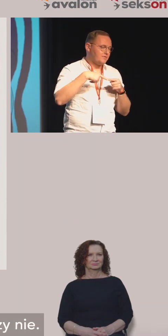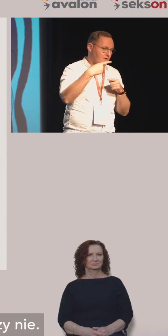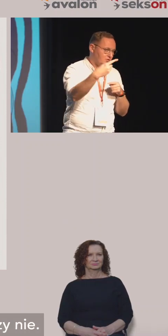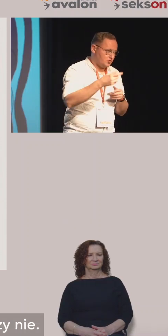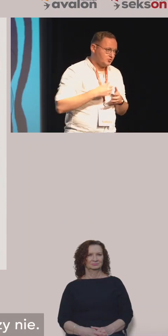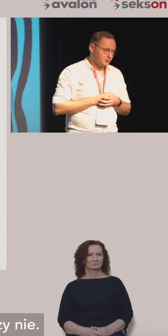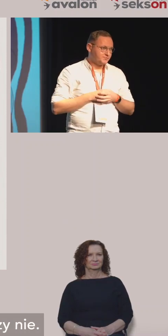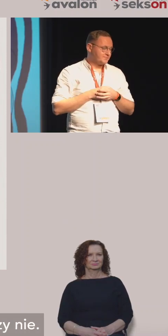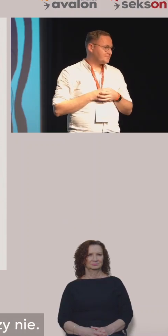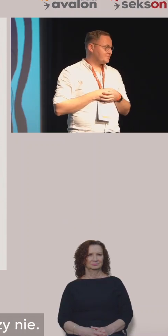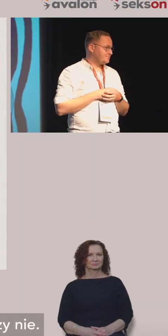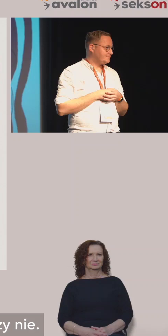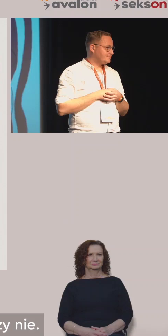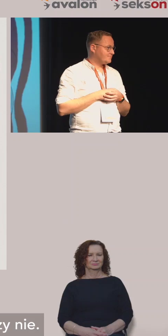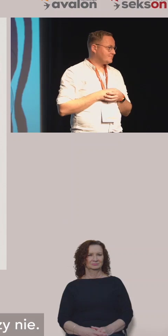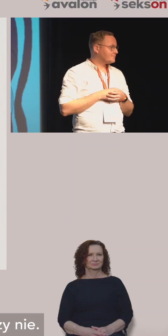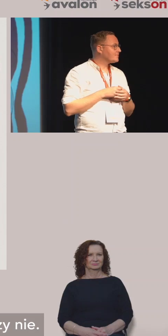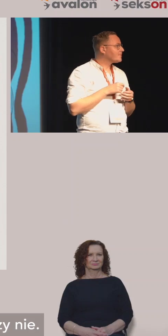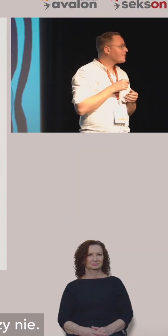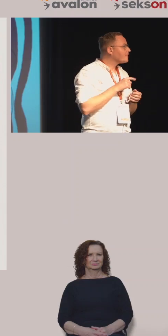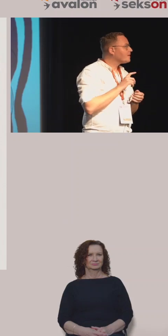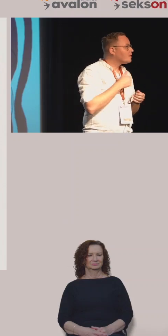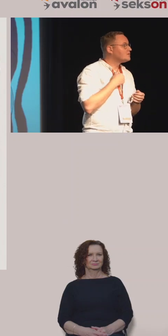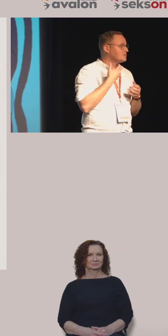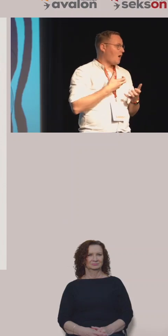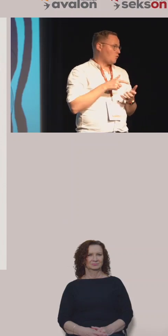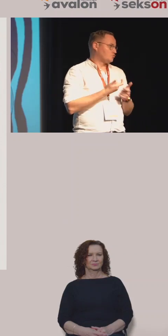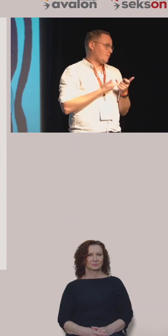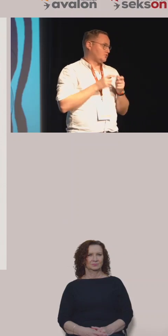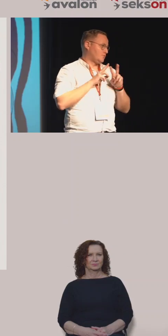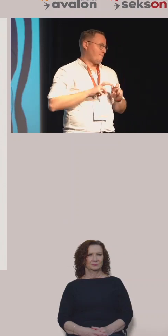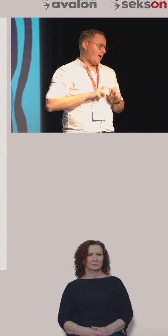świadomości, czy słyszą, czy nie.